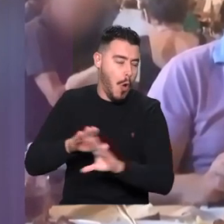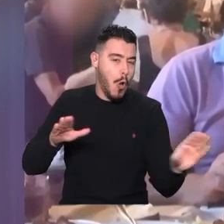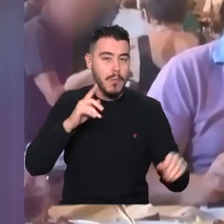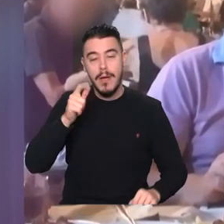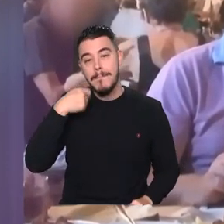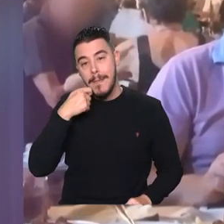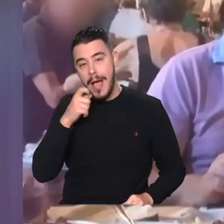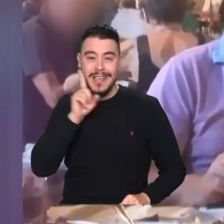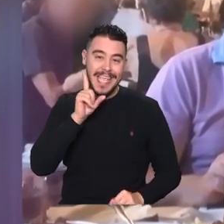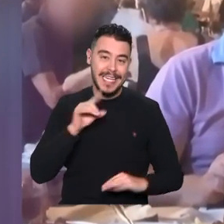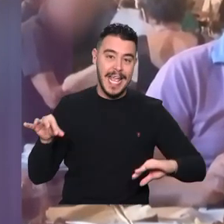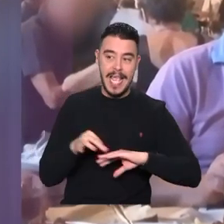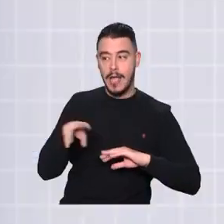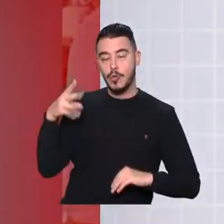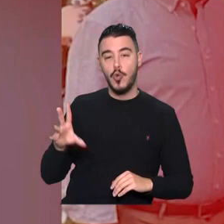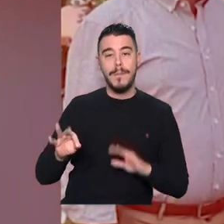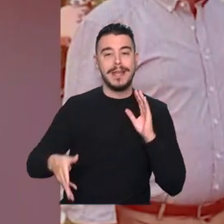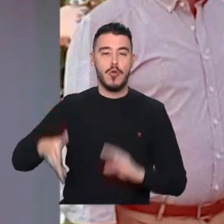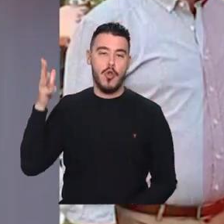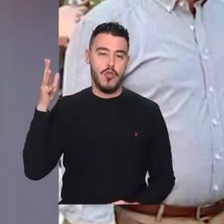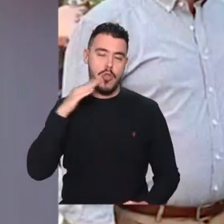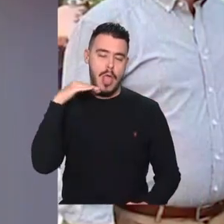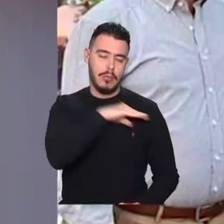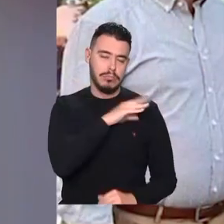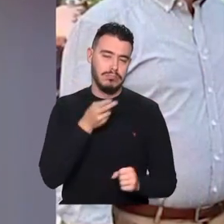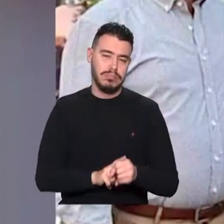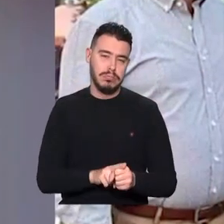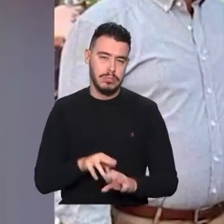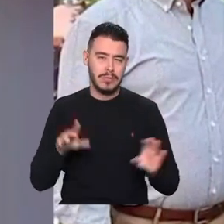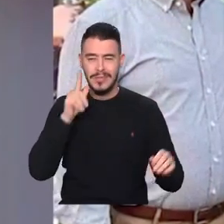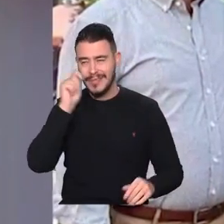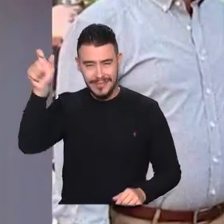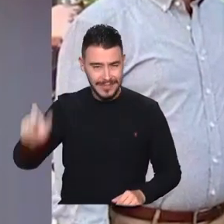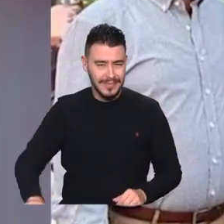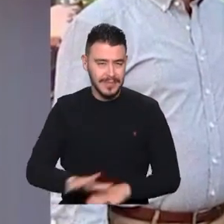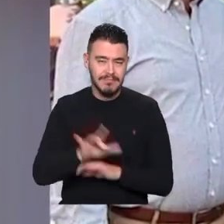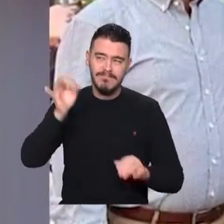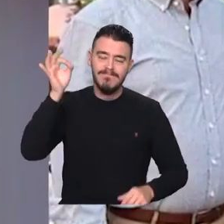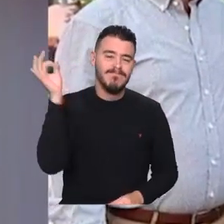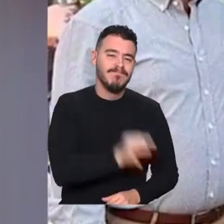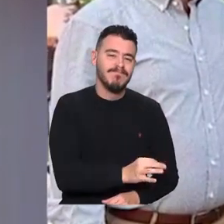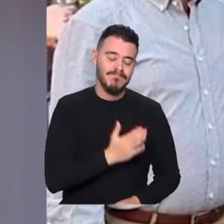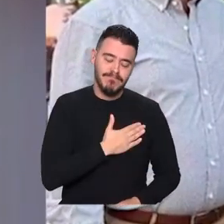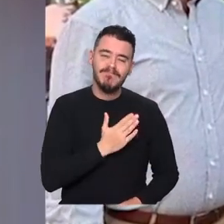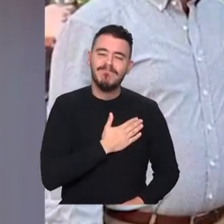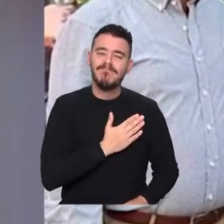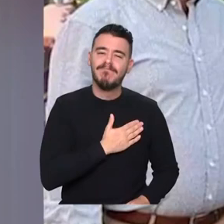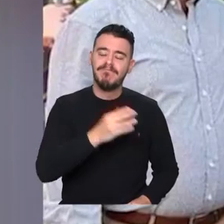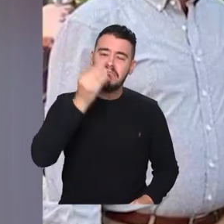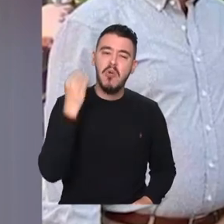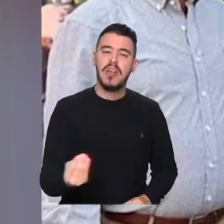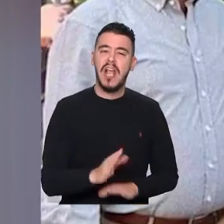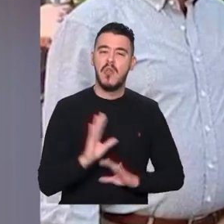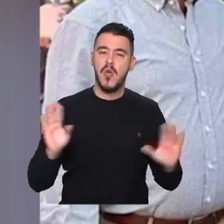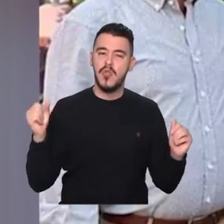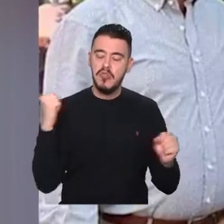τον δρόμο και επιτόπου πέθανε. Ο άνθρωπος ήταν εξαιρετικός άνθρωπος. Ήταν πάρα πολύ καλός άνθρωπος. Κοίταγε τη δουλειά